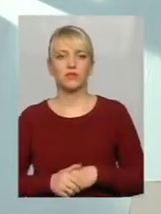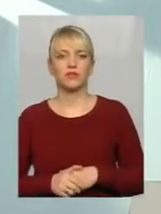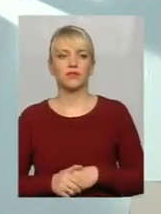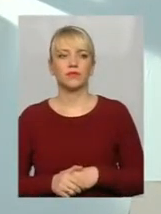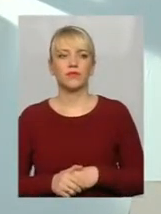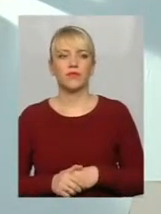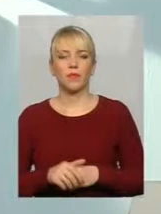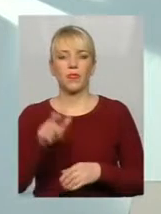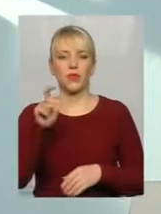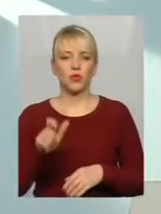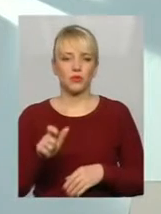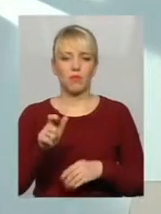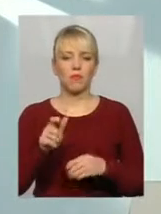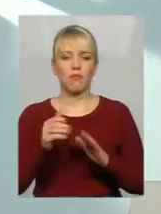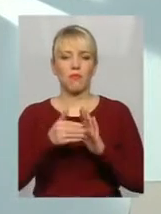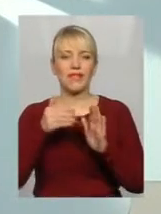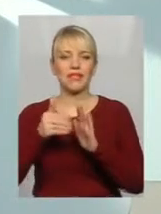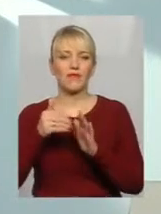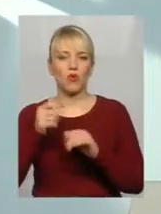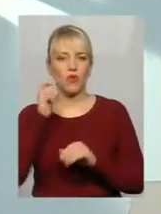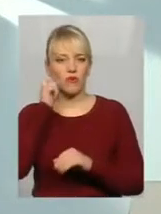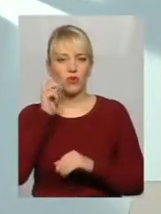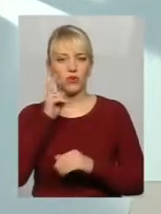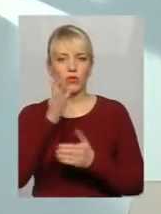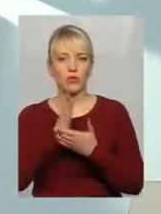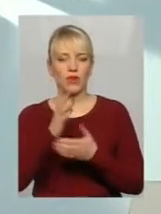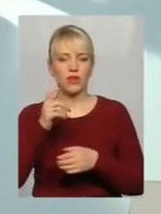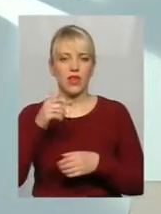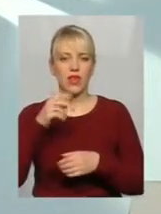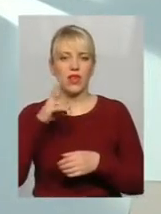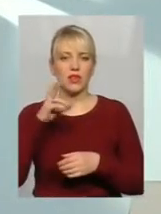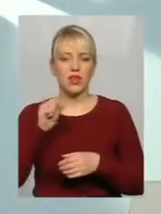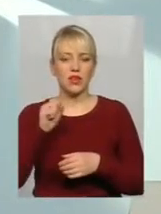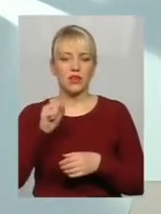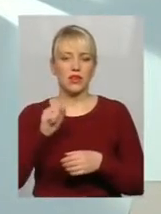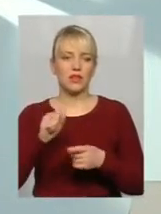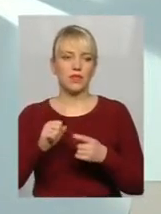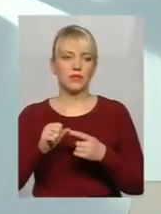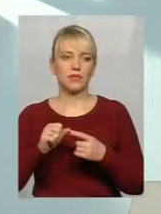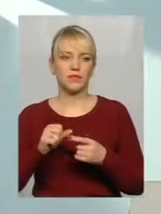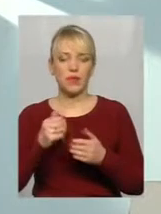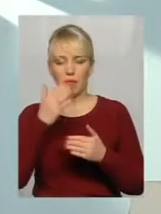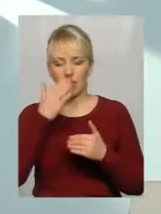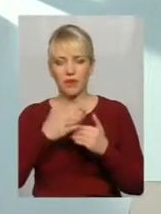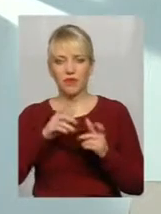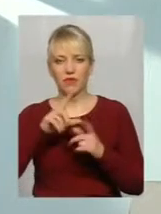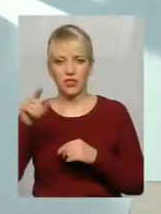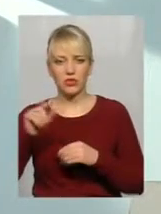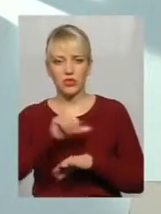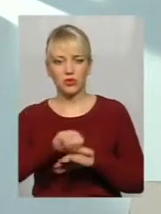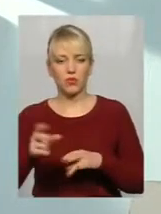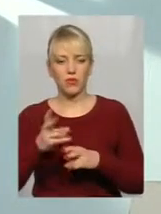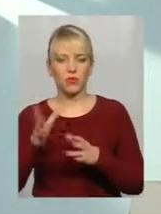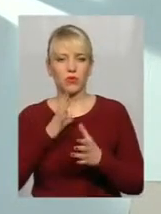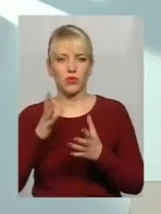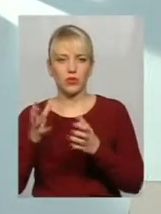скажімо так, громадяни призовного віку, і які перебувають на військовому обліку військовозобов'язаних, перед виїздом за кордон повинні були отримати